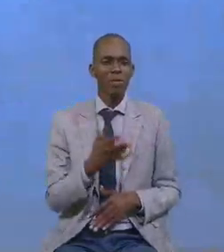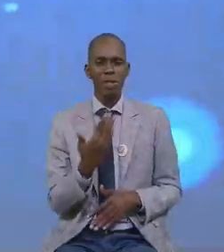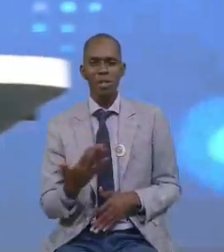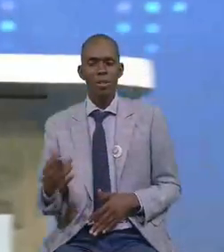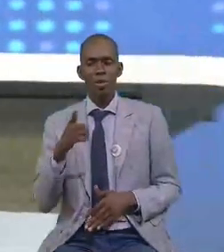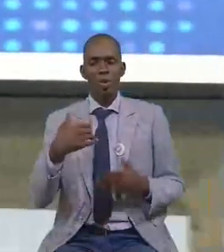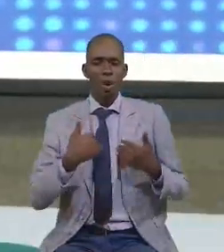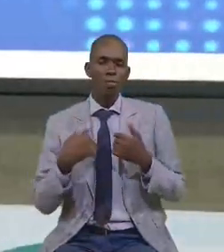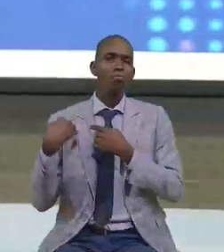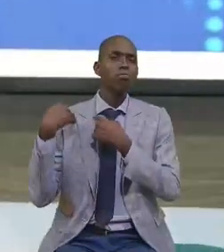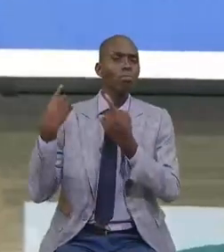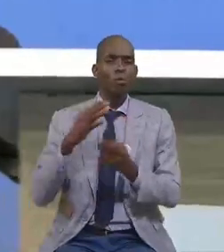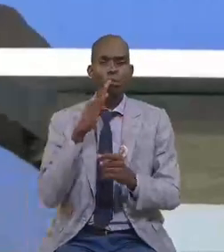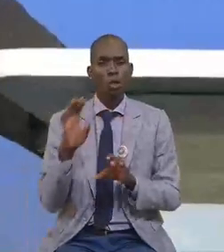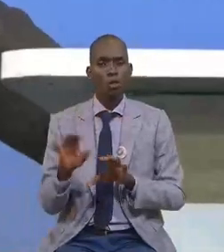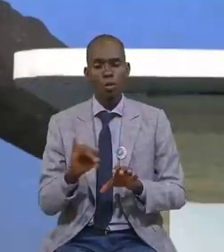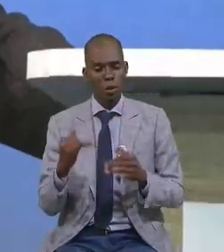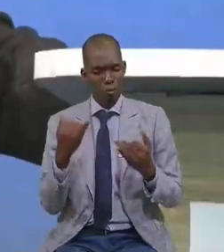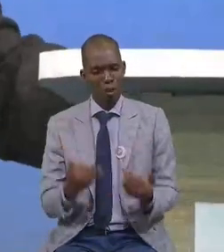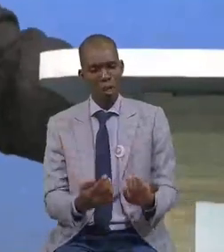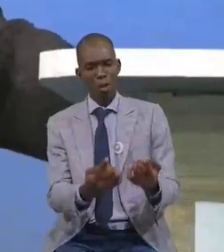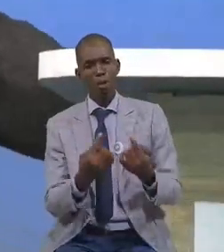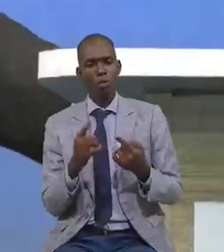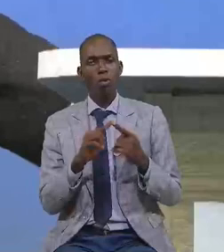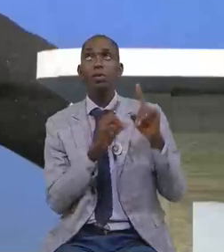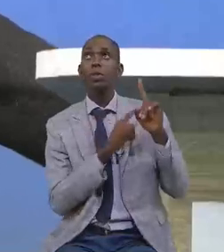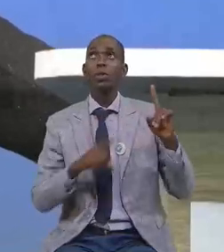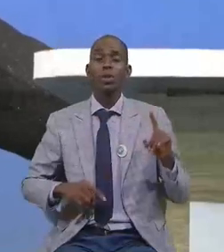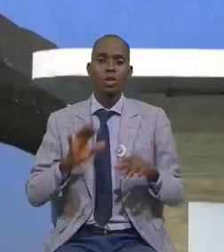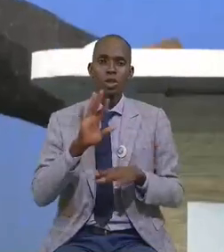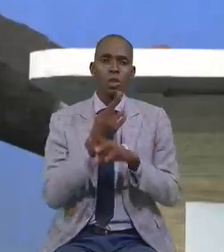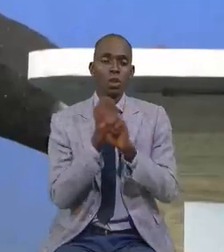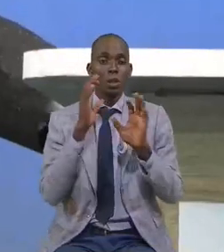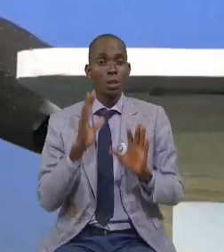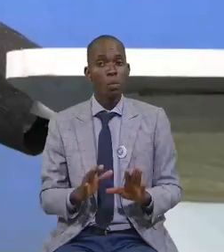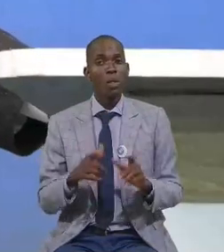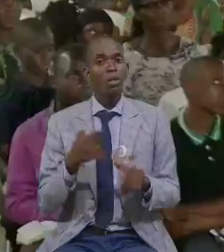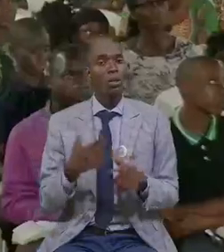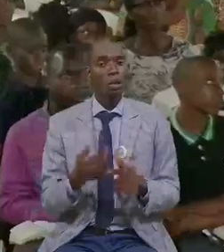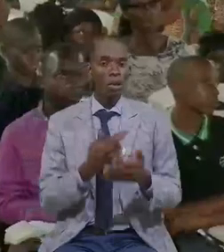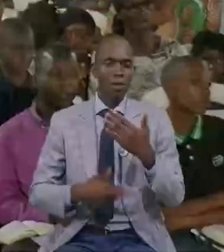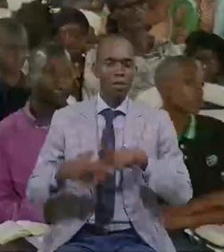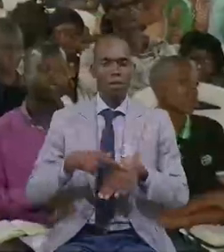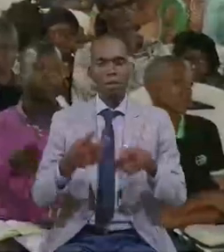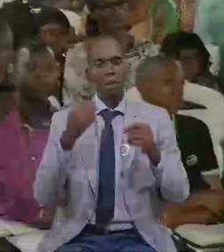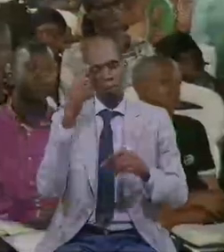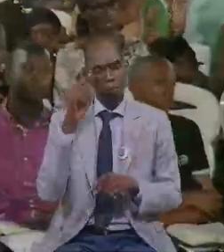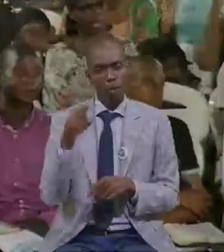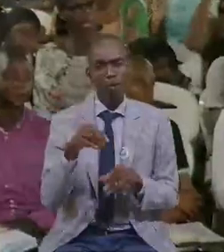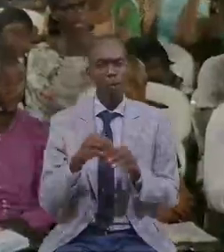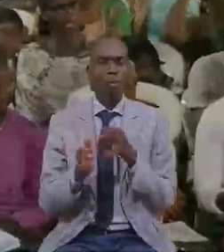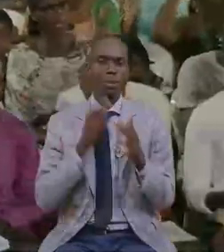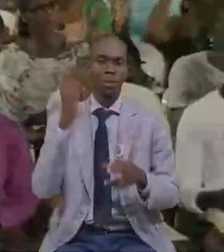mauvaises que tu fais. Et viens au Seigneur, le Rédempteur, et la restauration est venue pour vous au nom de